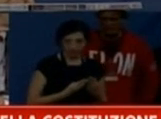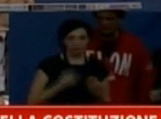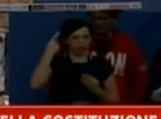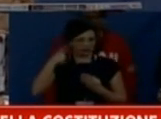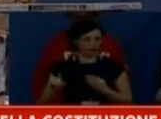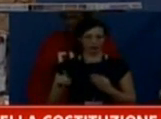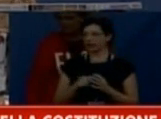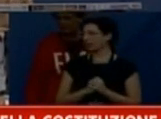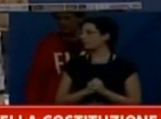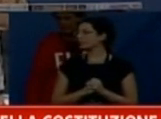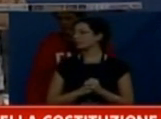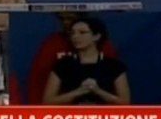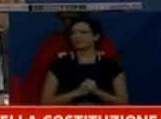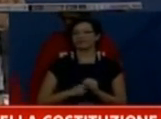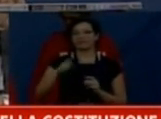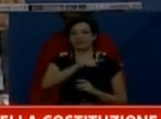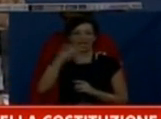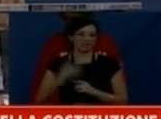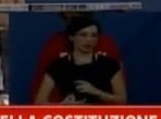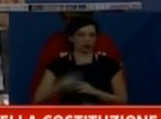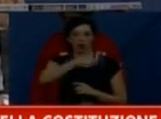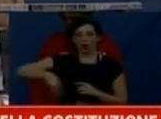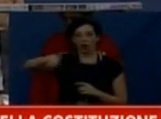l'atmosfera diventerà più fredda,